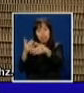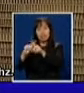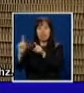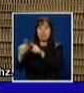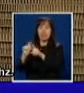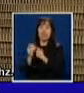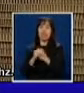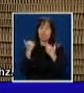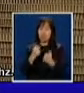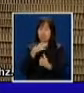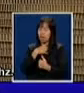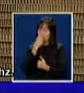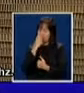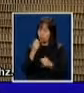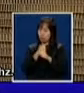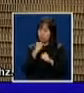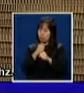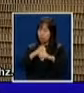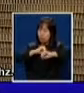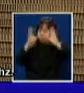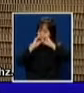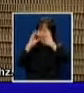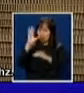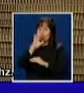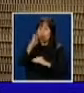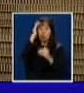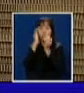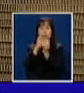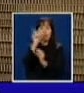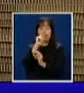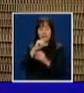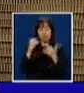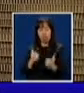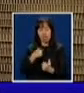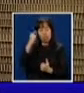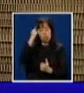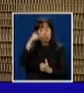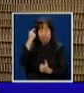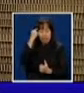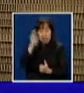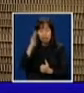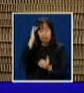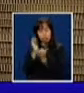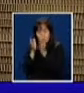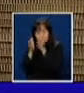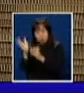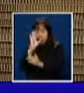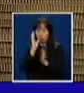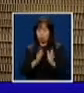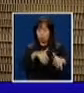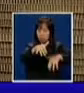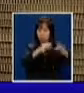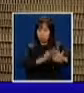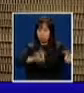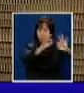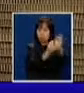ต้องการที่จะเห็นการทำงานในเชิงรุกของตำรวจเนี่ยผมคิดว่าไม่มีใครดีไปกว่าพี่น้องประชาชนเองนะครับที่จะให้ข้อมูลแล้วก็